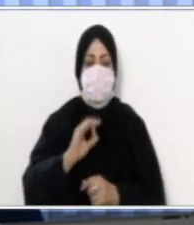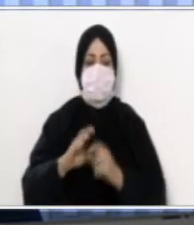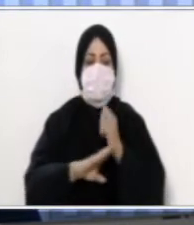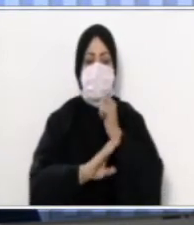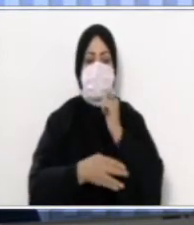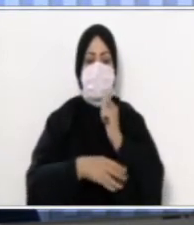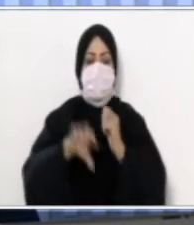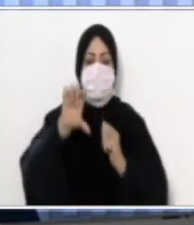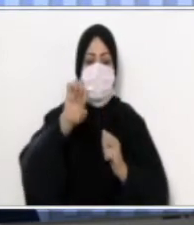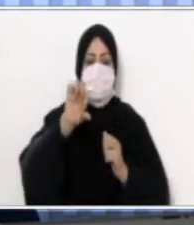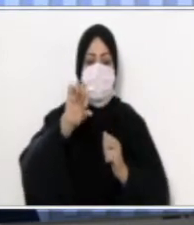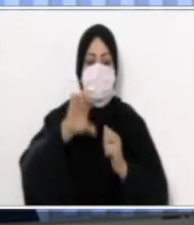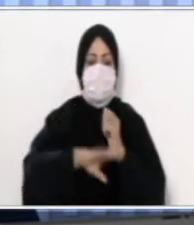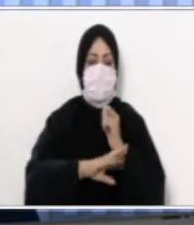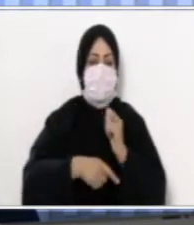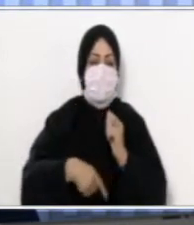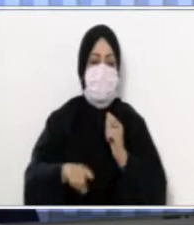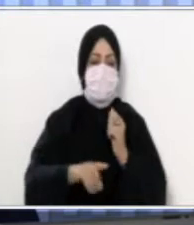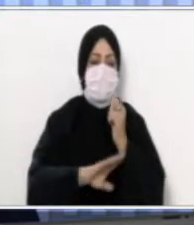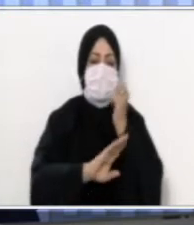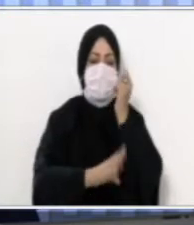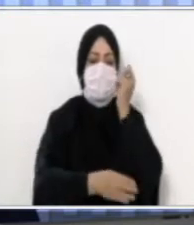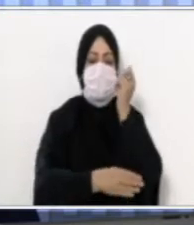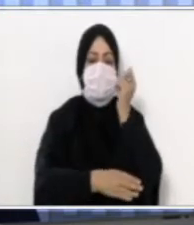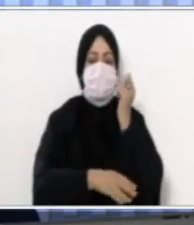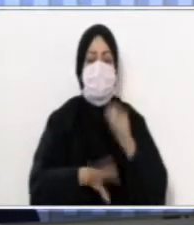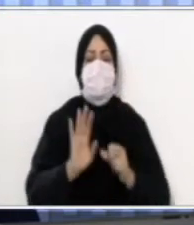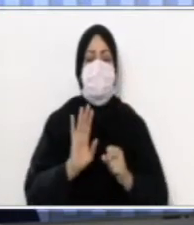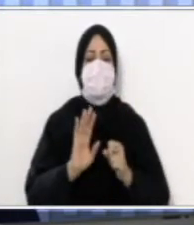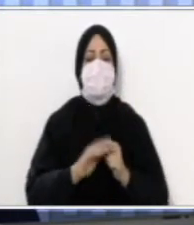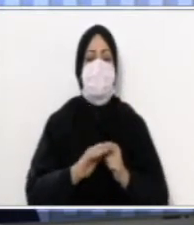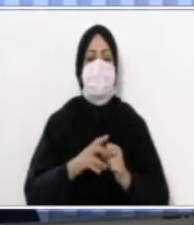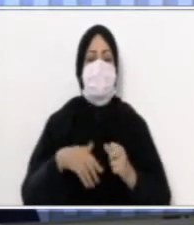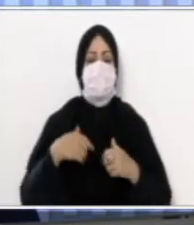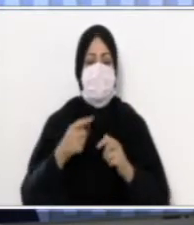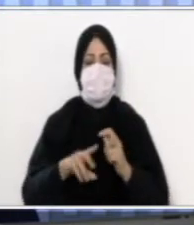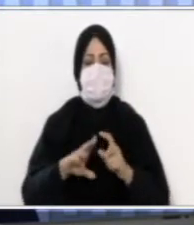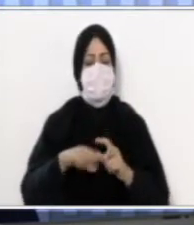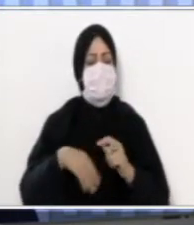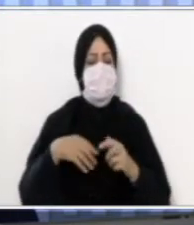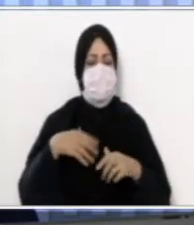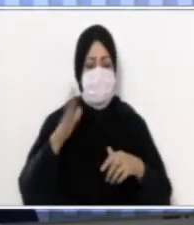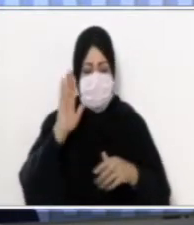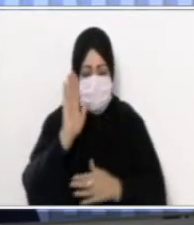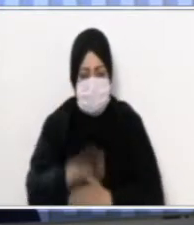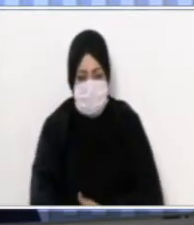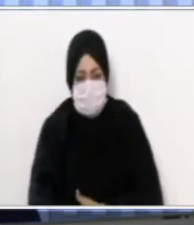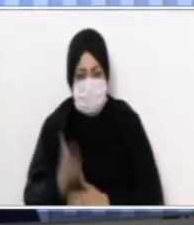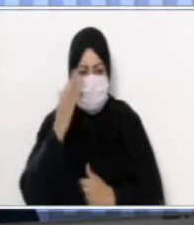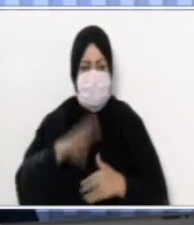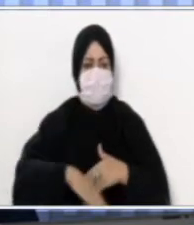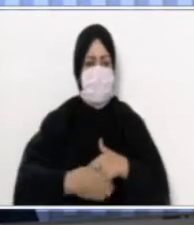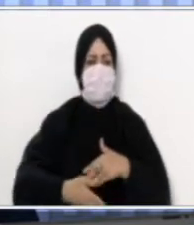ويشق عليها السجود، فهل تصلي من جلوس؟ الأصل يا أخت أم محمد